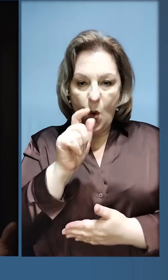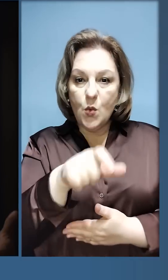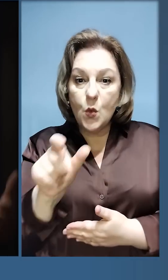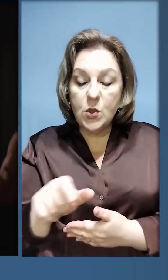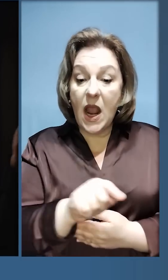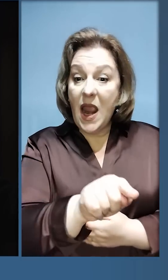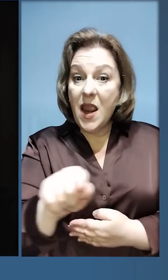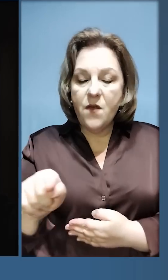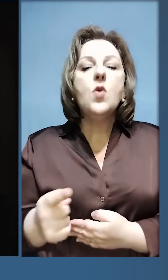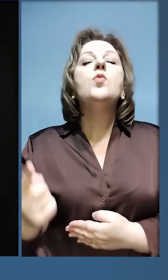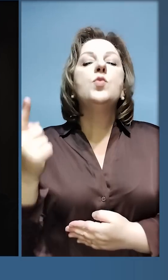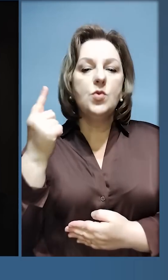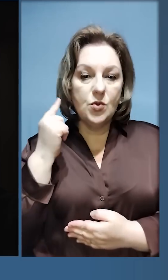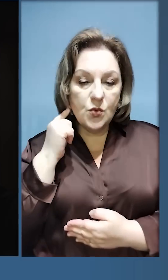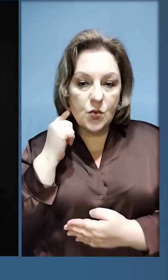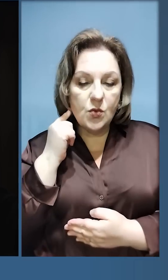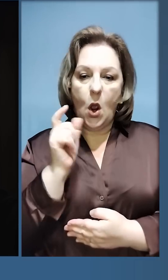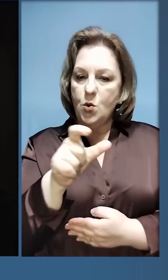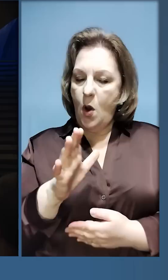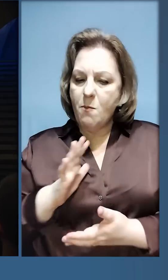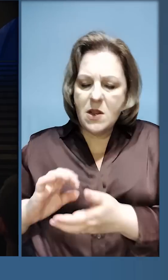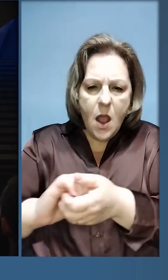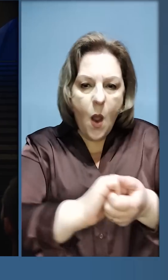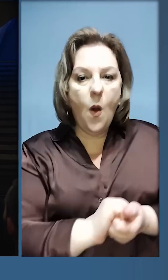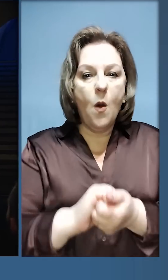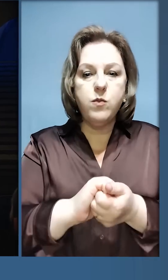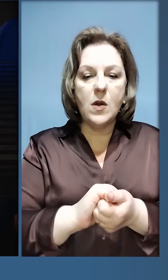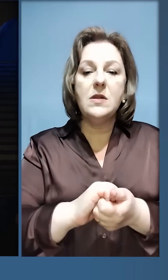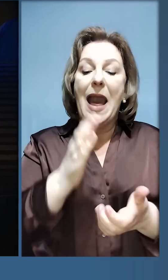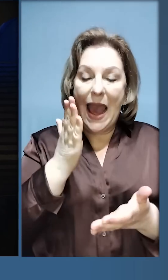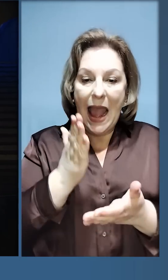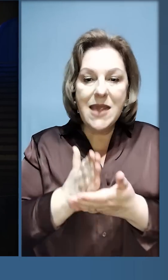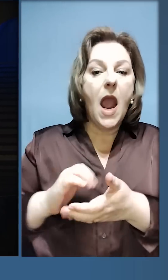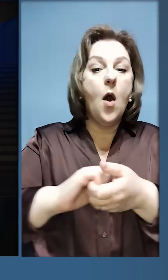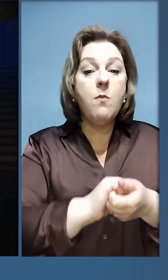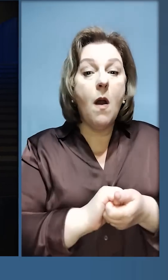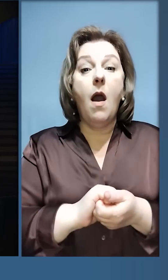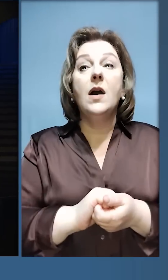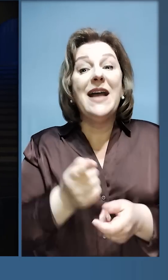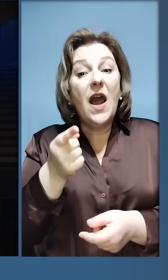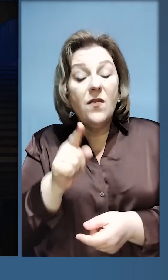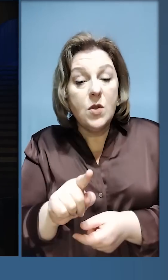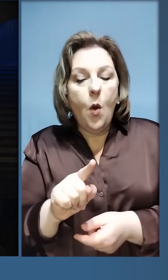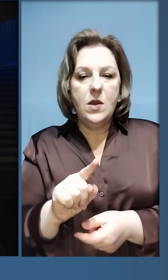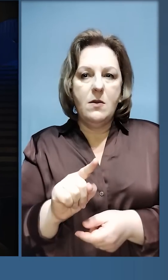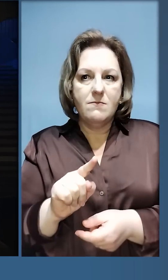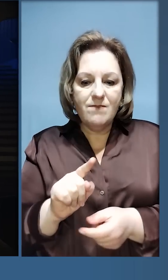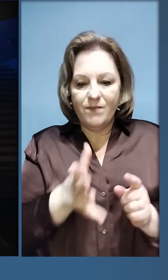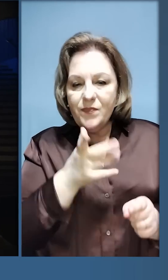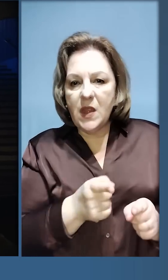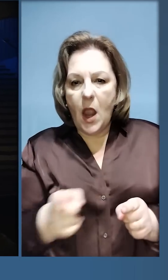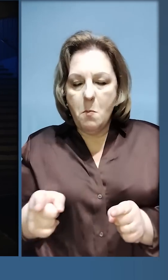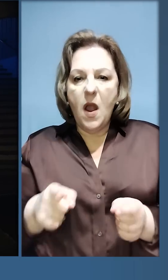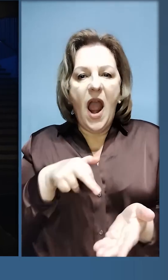людей. І вони чули, і вони були об'єднані, і вони є об'єднані. Але, як кажу, в той момент